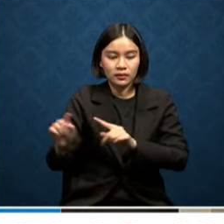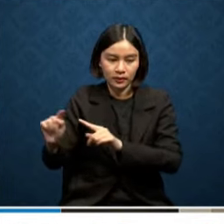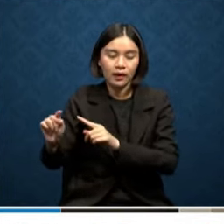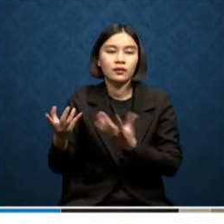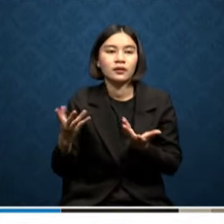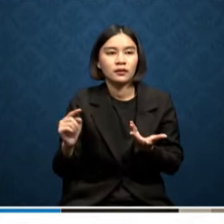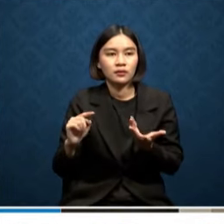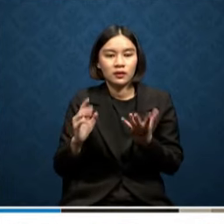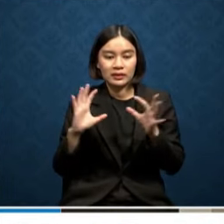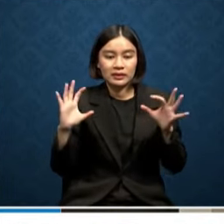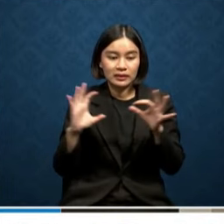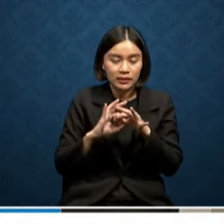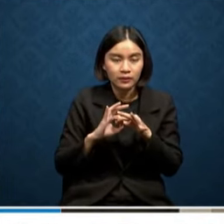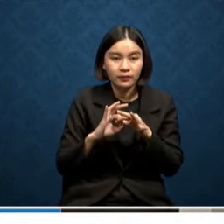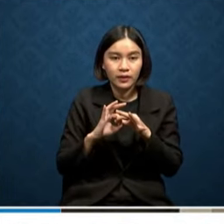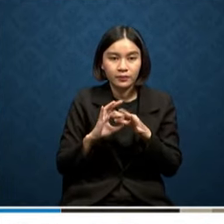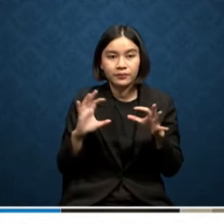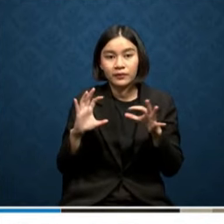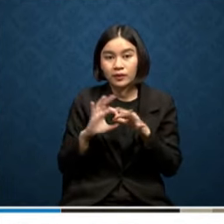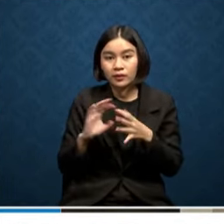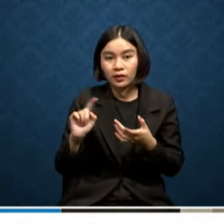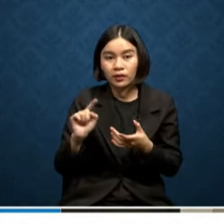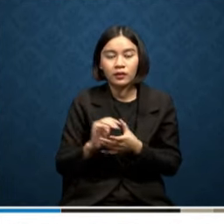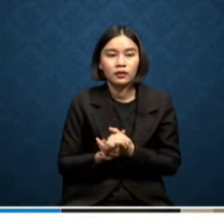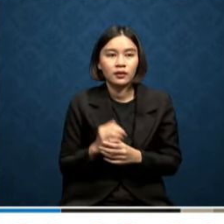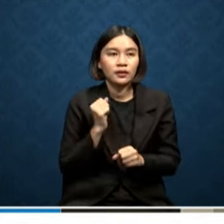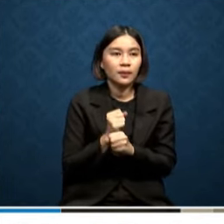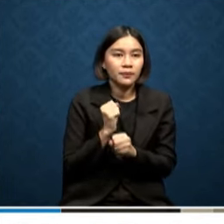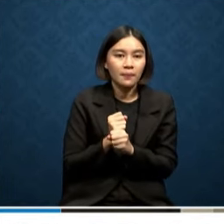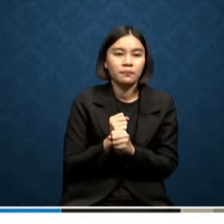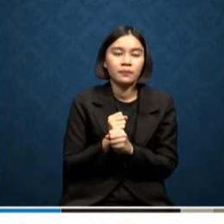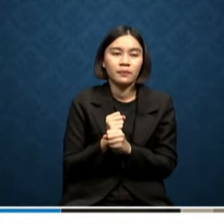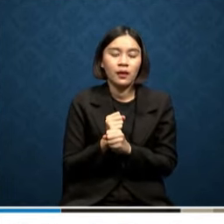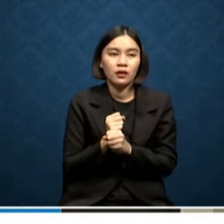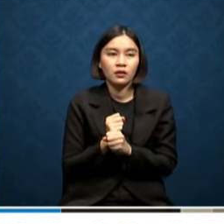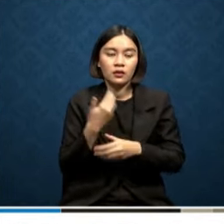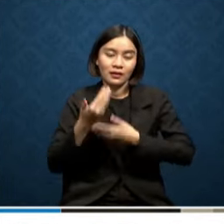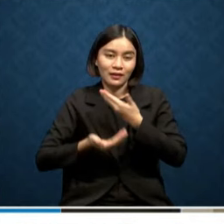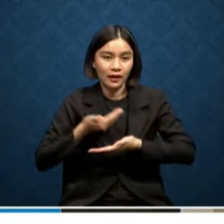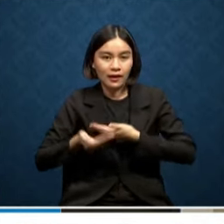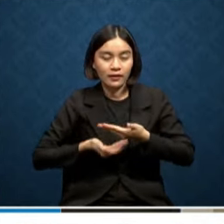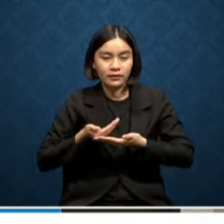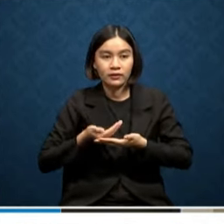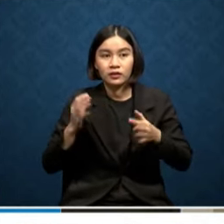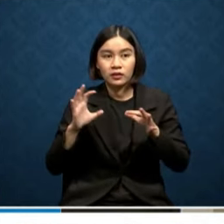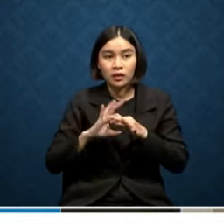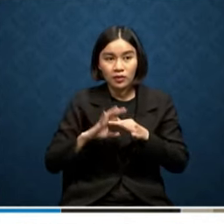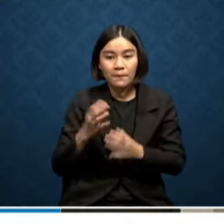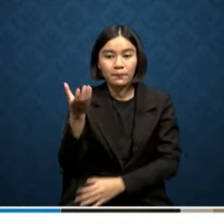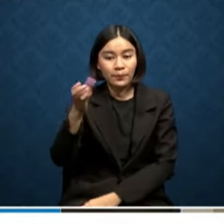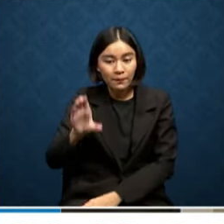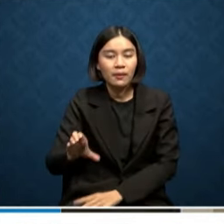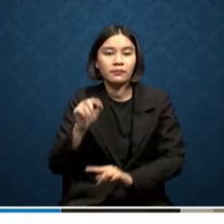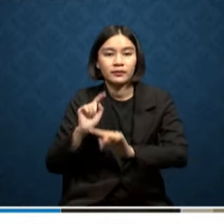ผู้เกี่ยวข้องในการที่จะผลิตหรือว่า ขายนะคะในเรื่องเกี่ยวกับสื่อต่